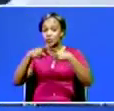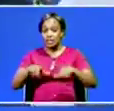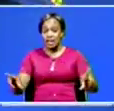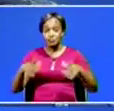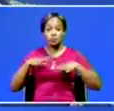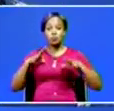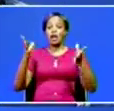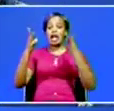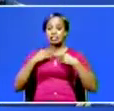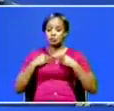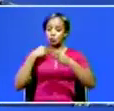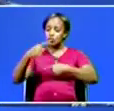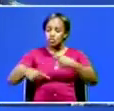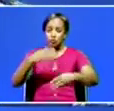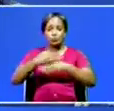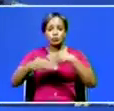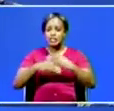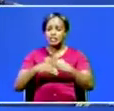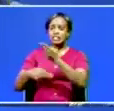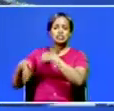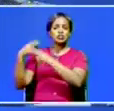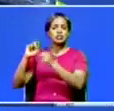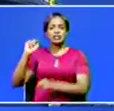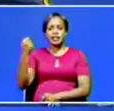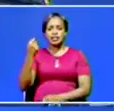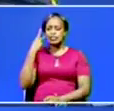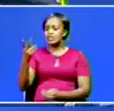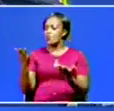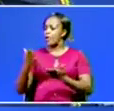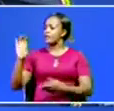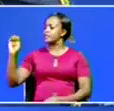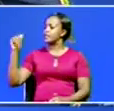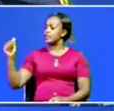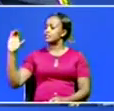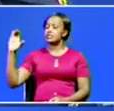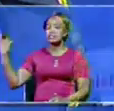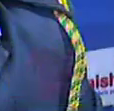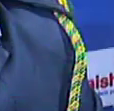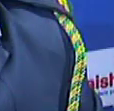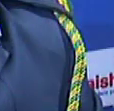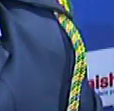endelea kujenga. Kwa history ya Kenya uliona wapi? EACC wakiambia mtu jenga shamba ya umma.